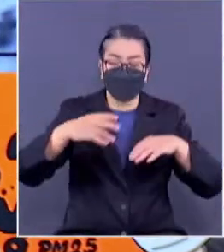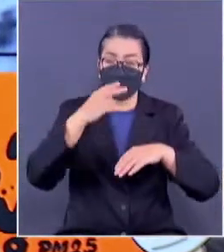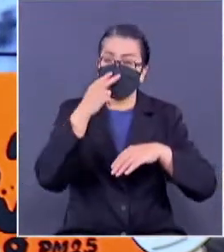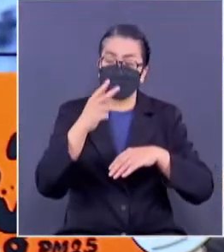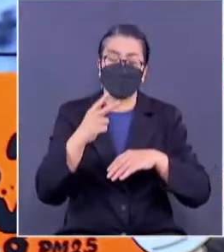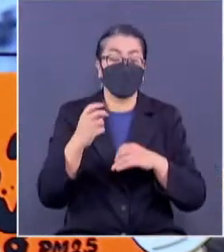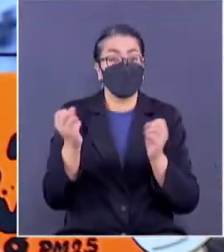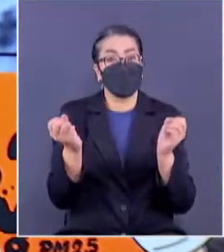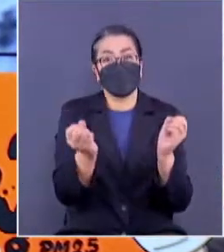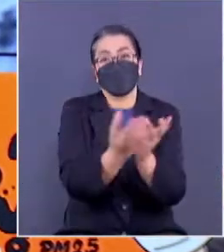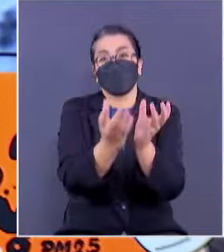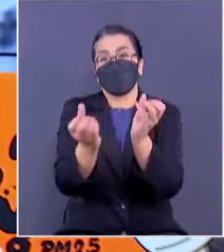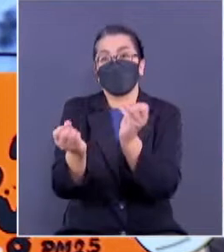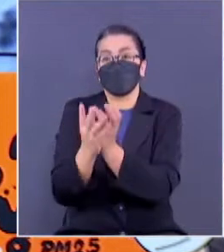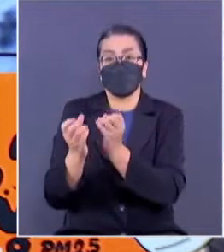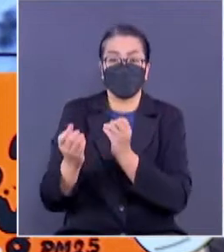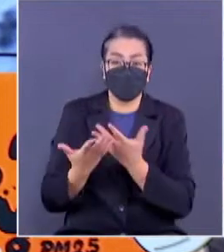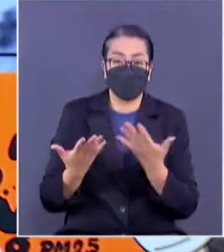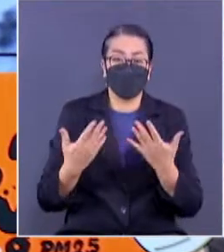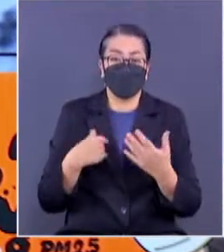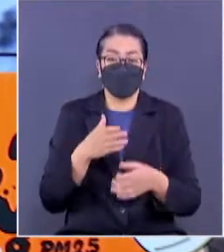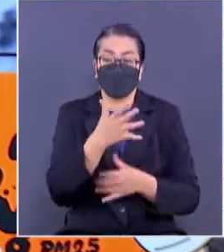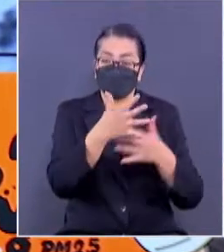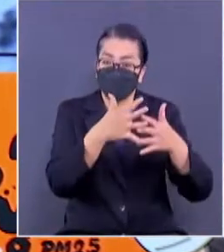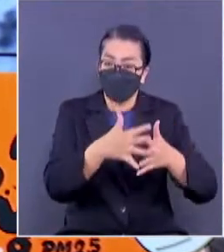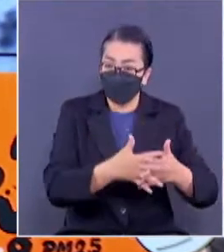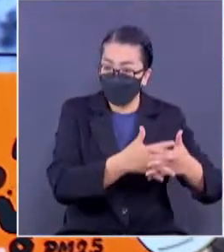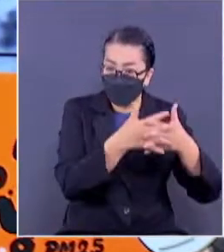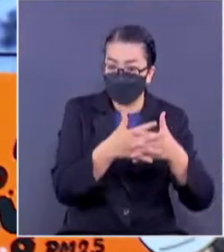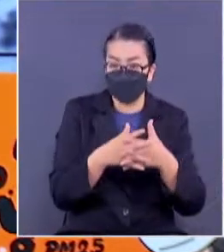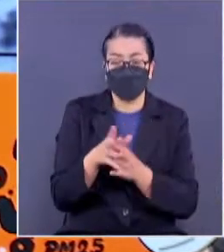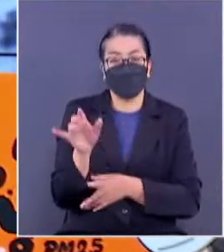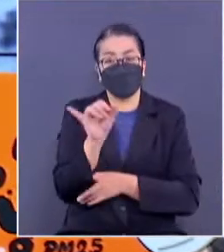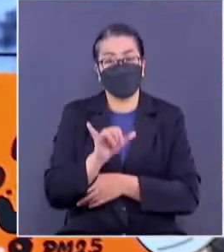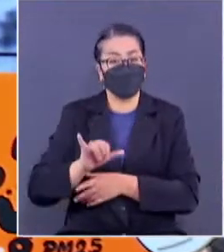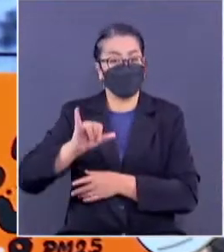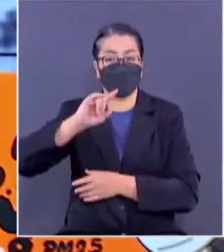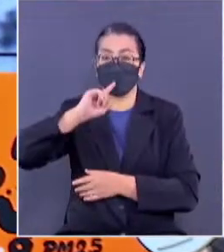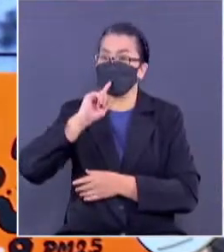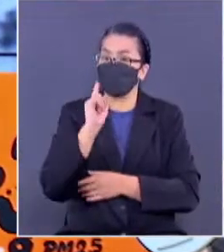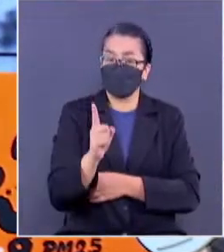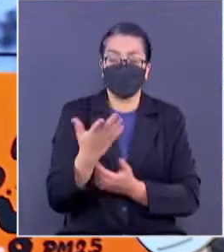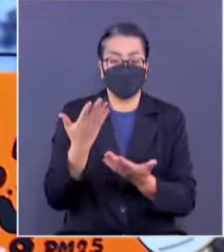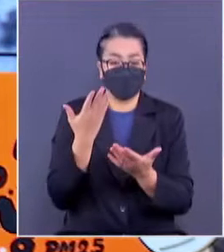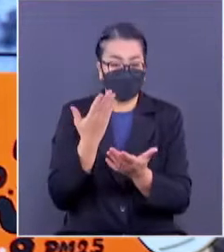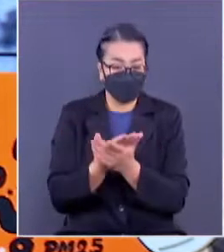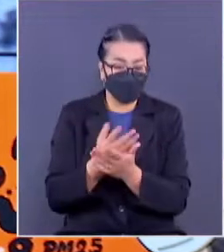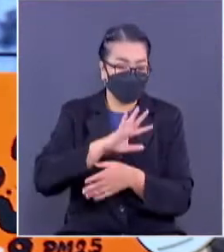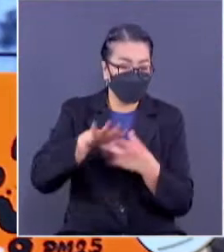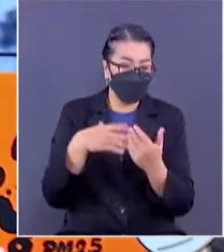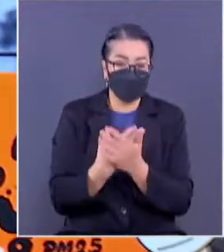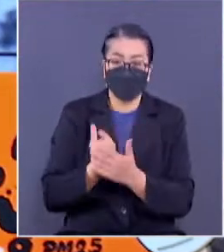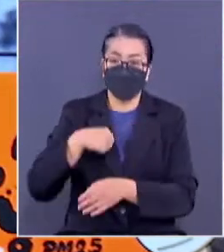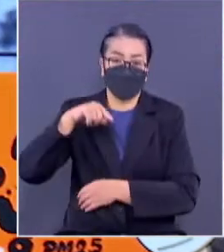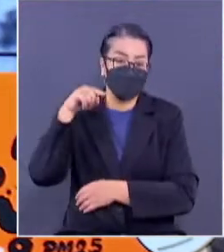ครั้งนี้หลายต่อหลายค่ายด้วยกันไม่ว่าจะเป็นฝั่งอเมริกาฝั่งยุโรปแบรนด์การดำเนินธุรกรรมต่างๆของรัสเซียล่าสุด